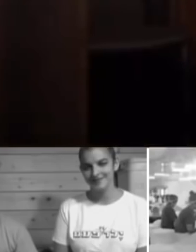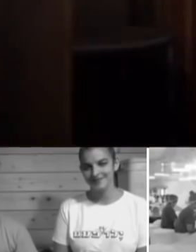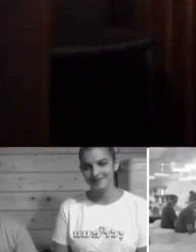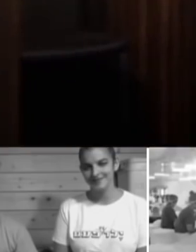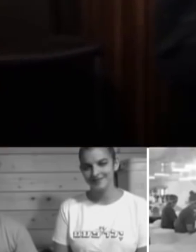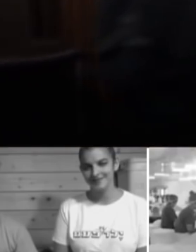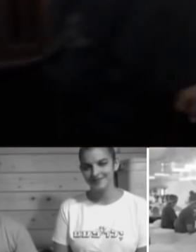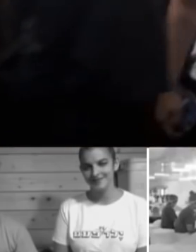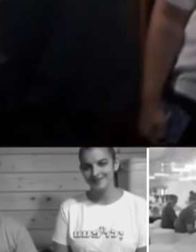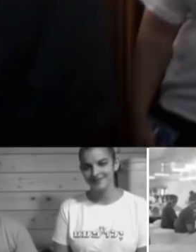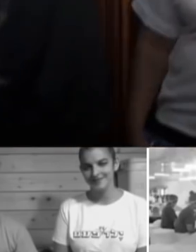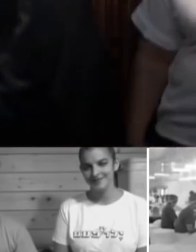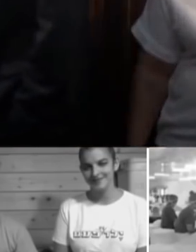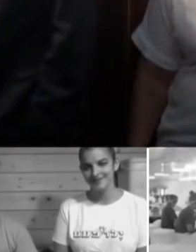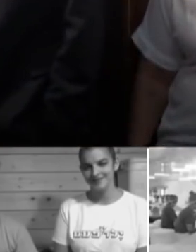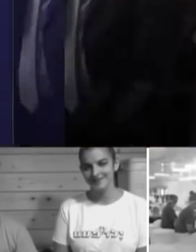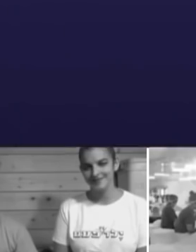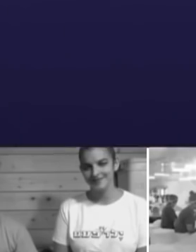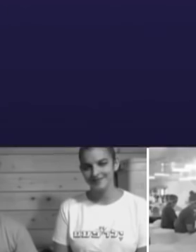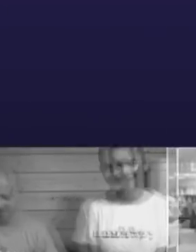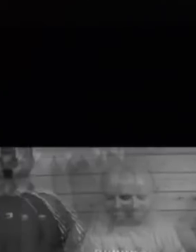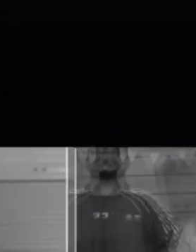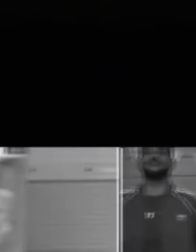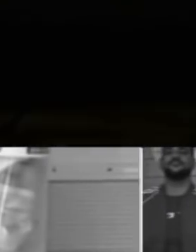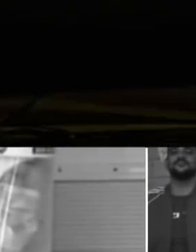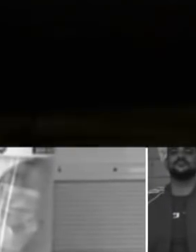מזה שהחרדים והדתיים ימשיכו לתוך חומת מגן שלהם.